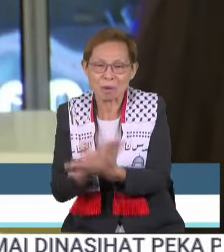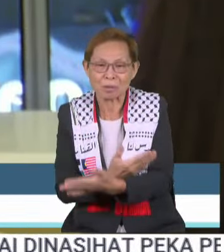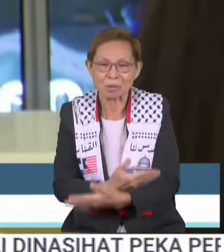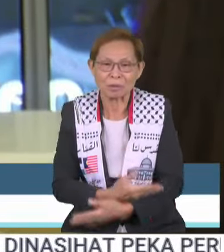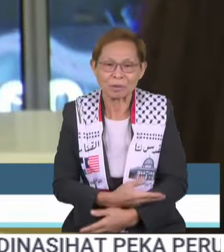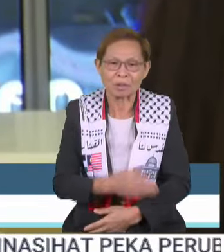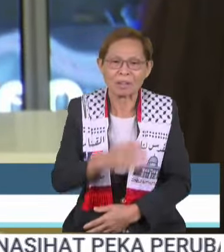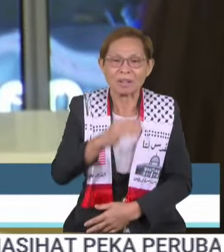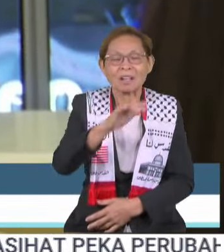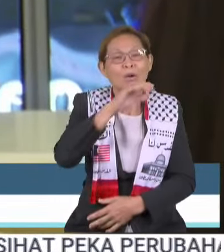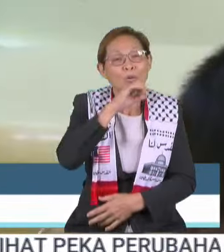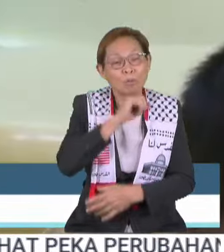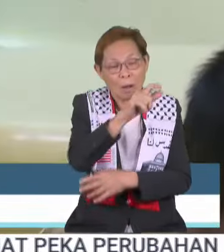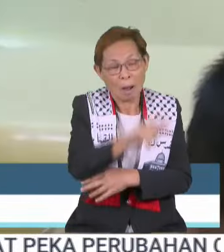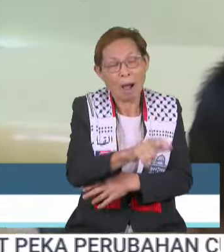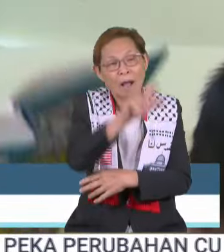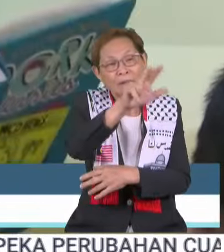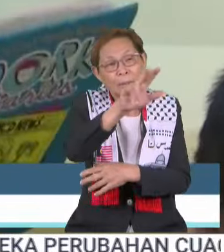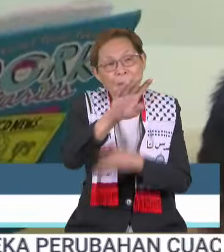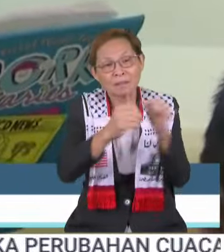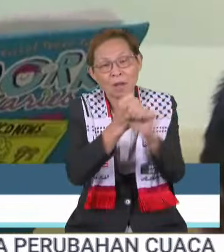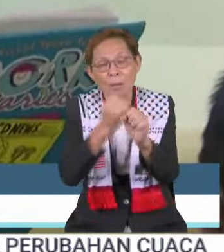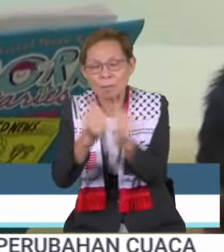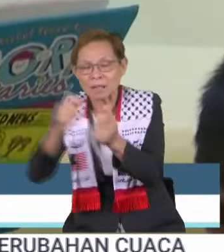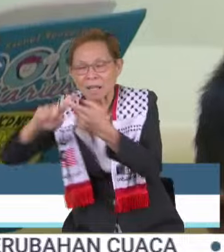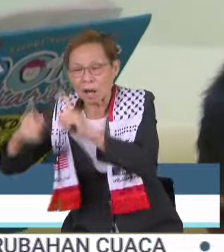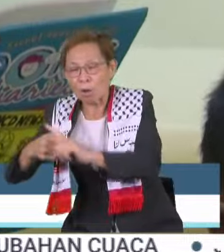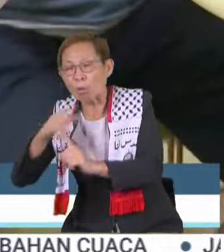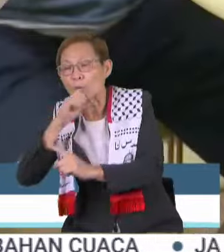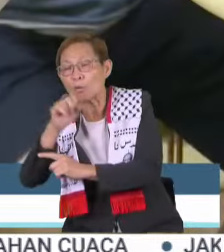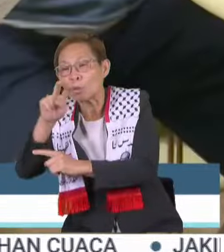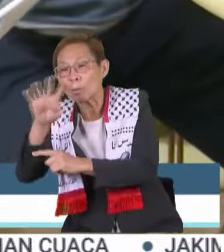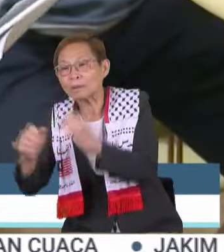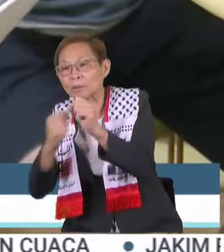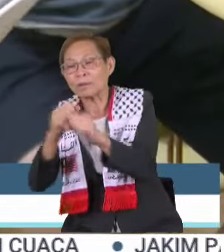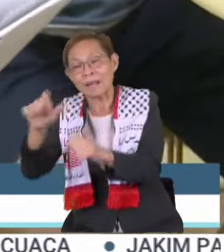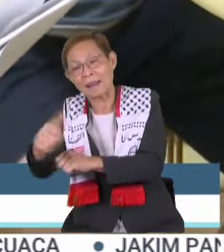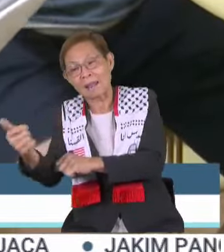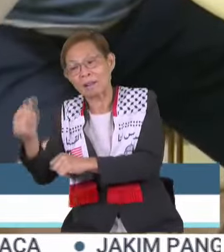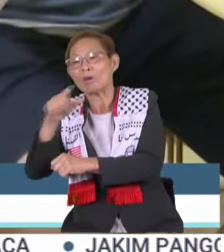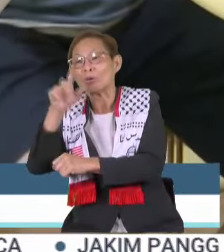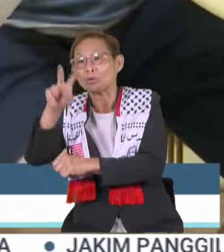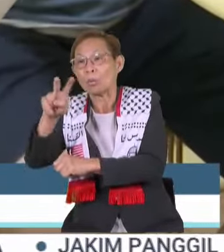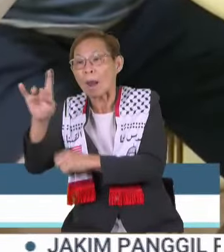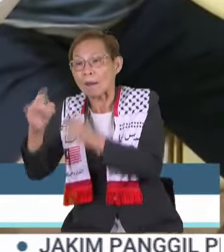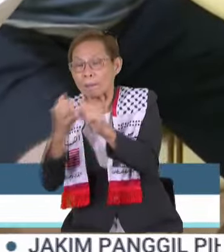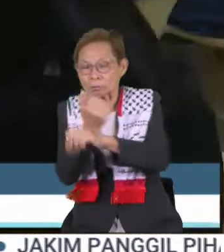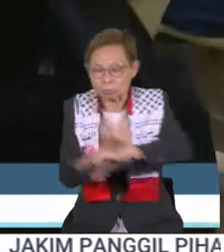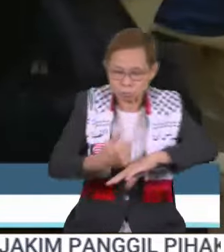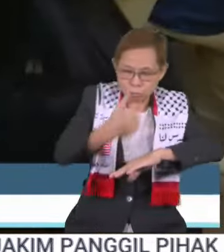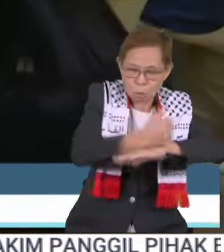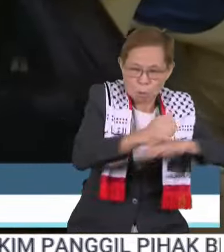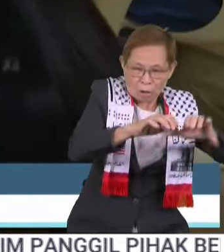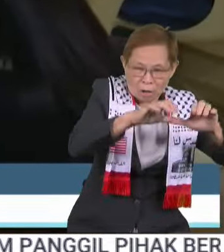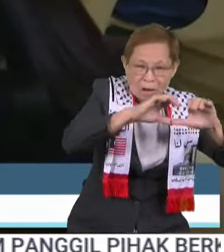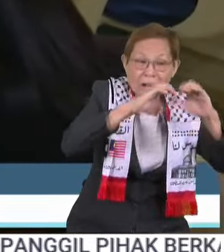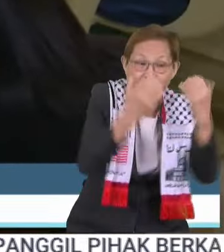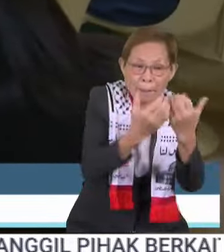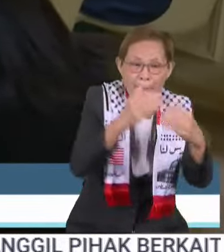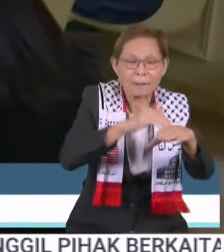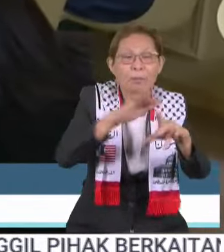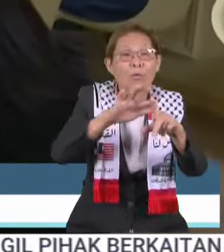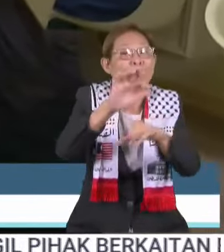Lauren Ye Jiang Yun, 34 tahun bersama rakan Rema Seng, 24 tahun dan Lee Wen Ying, 28 tahun menubuhkan kelab itu pada